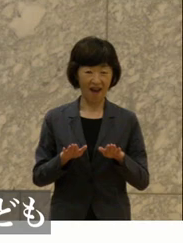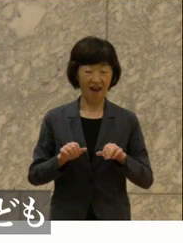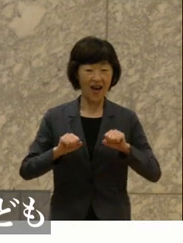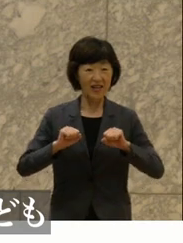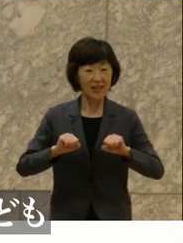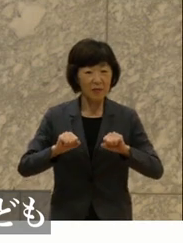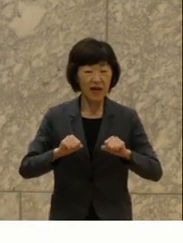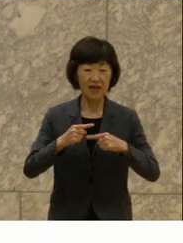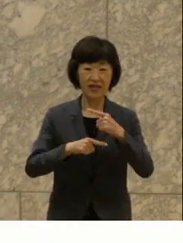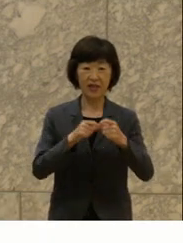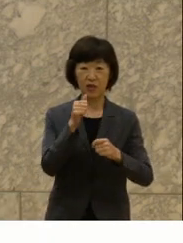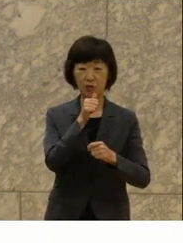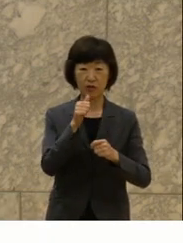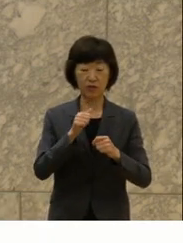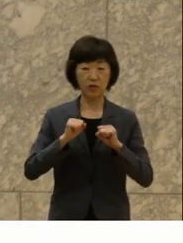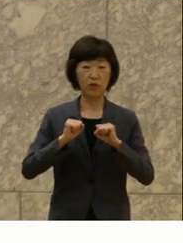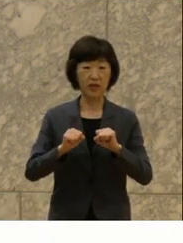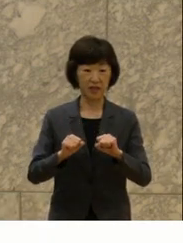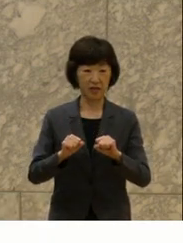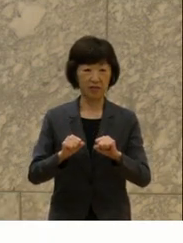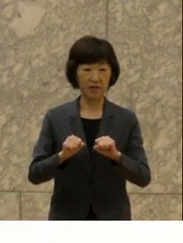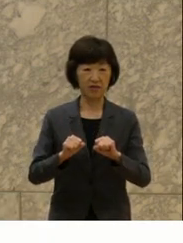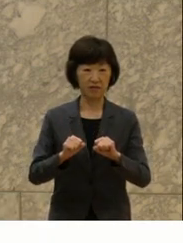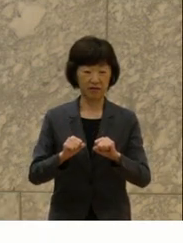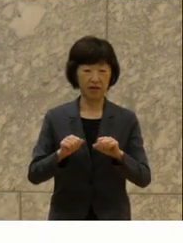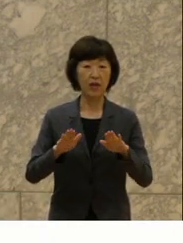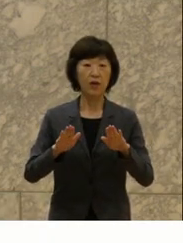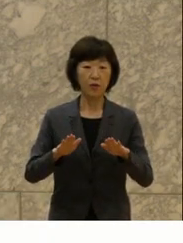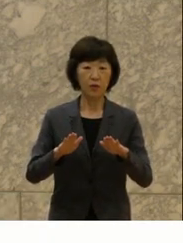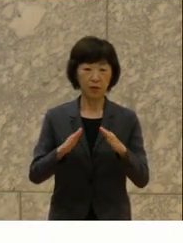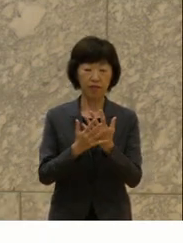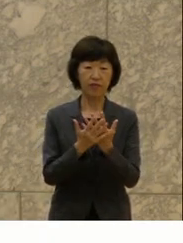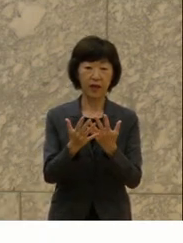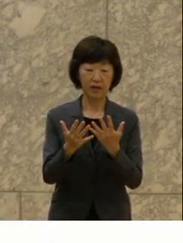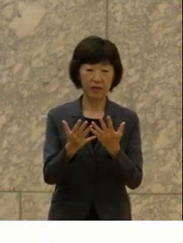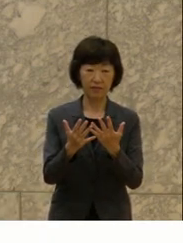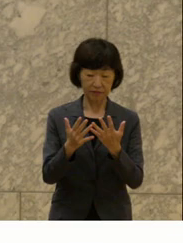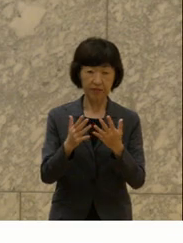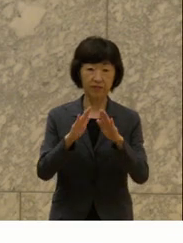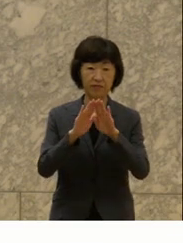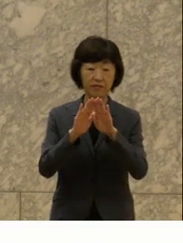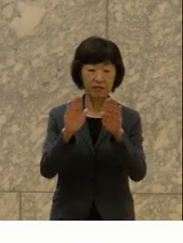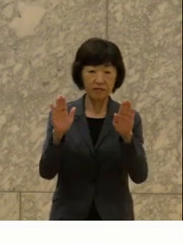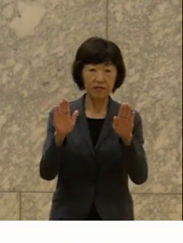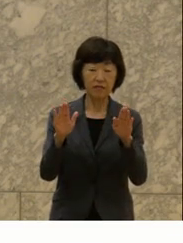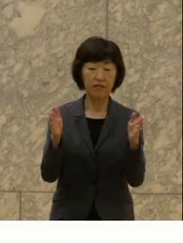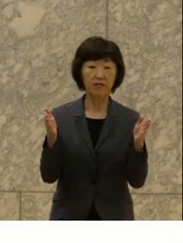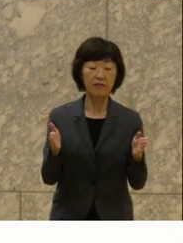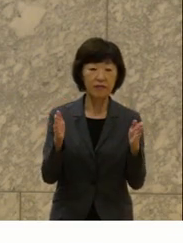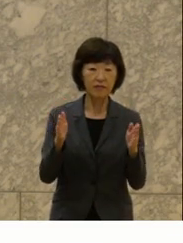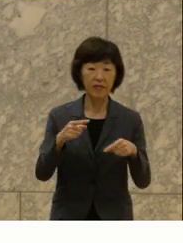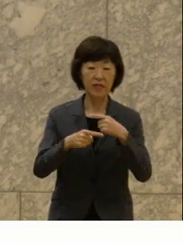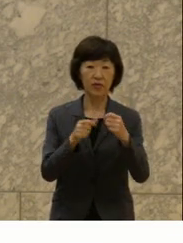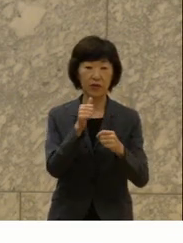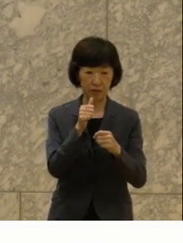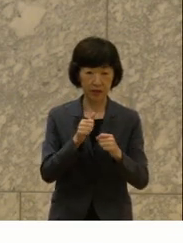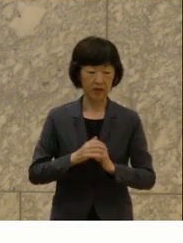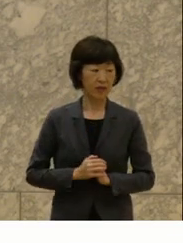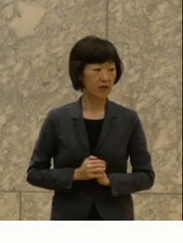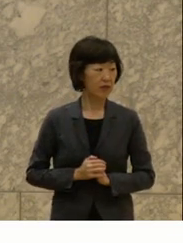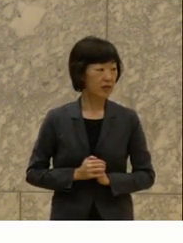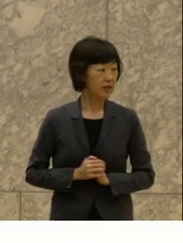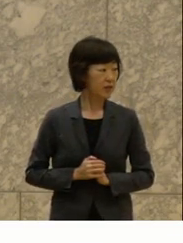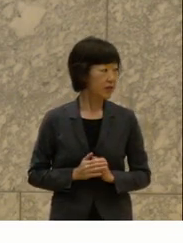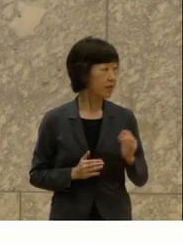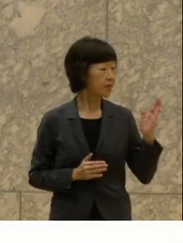通訳をしてくださっておりますけれどもずっとこの会期中お話をしてくださいますそして舞台向かって右手側には